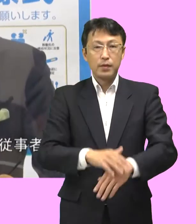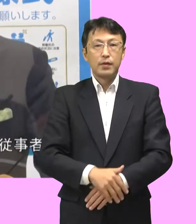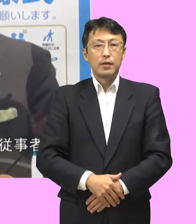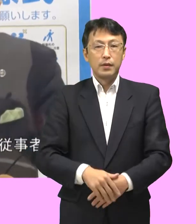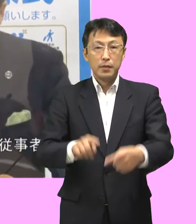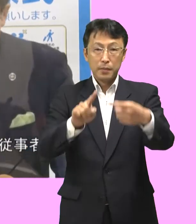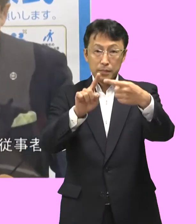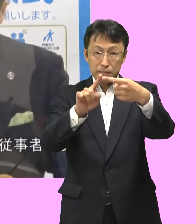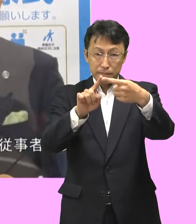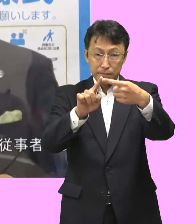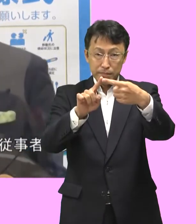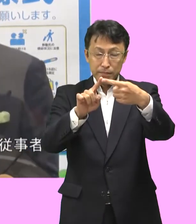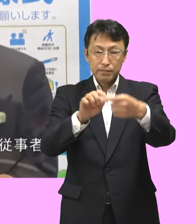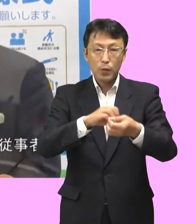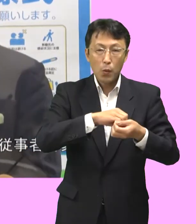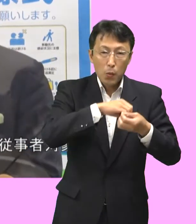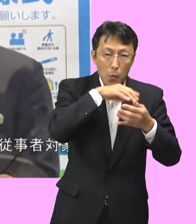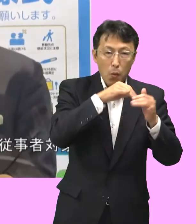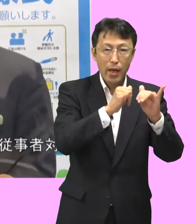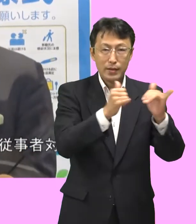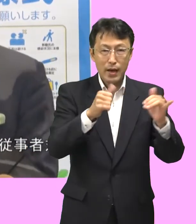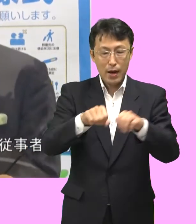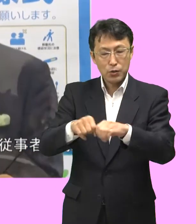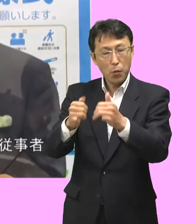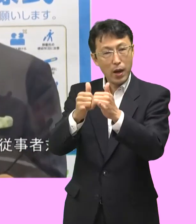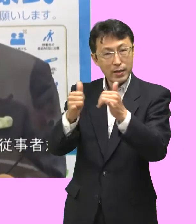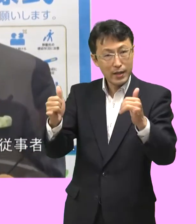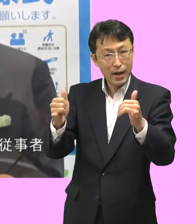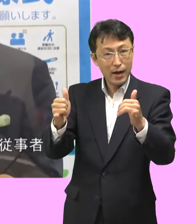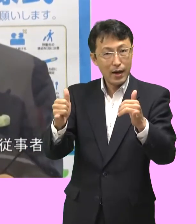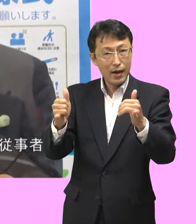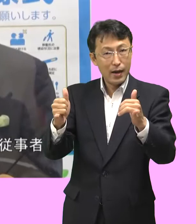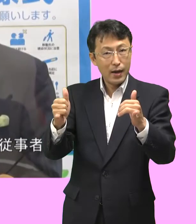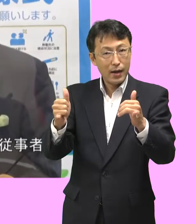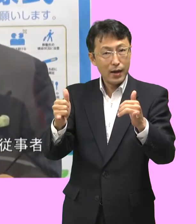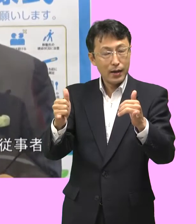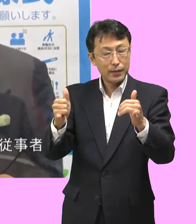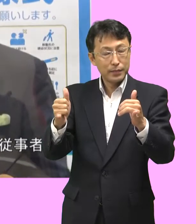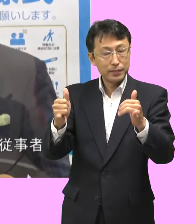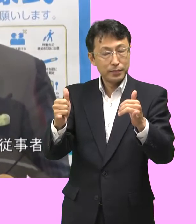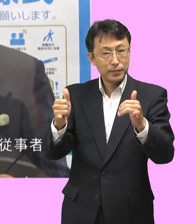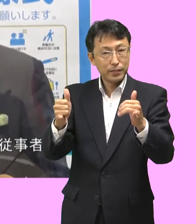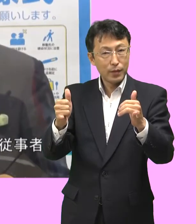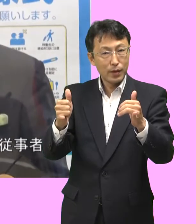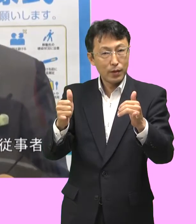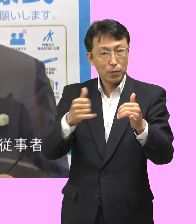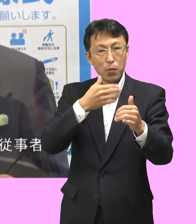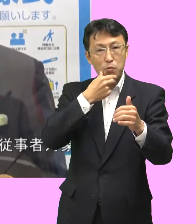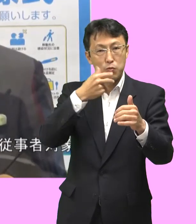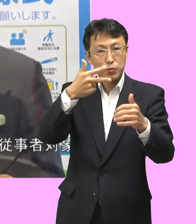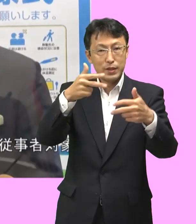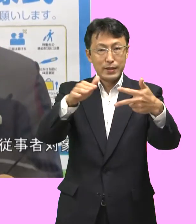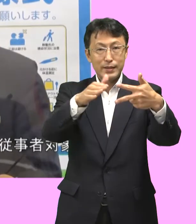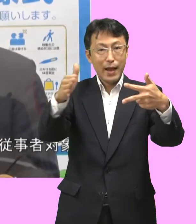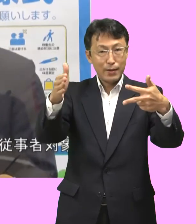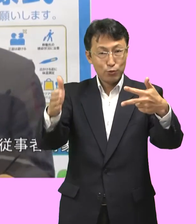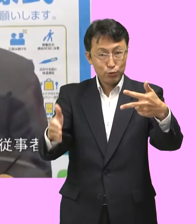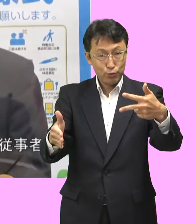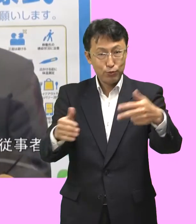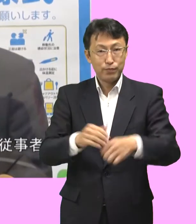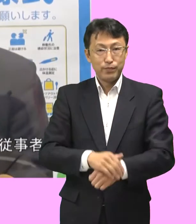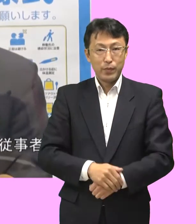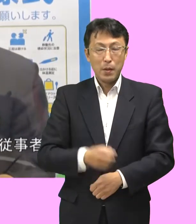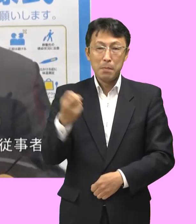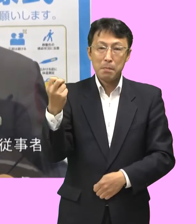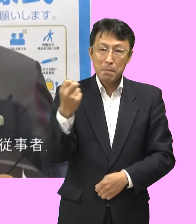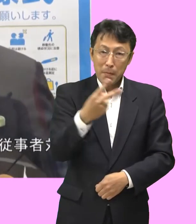ね、高齢者、障害、の、あの者の、施設、それから接客